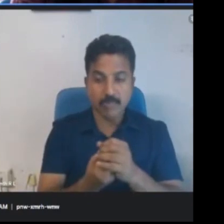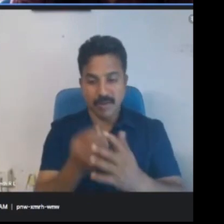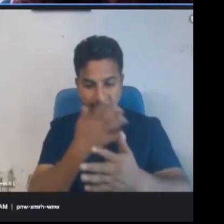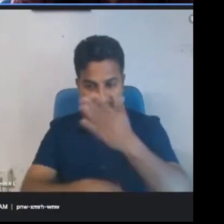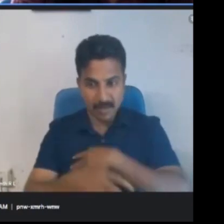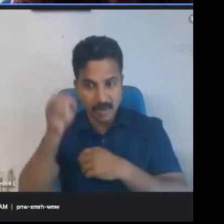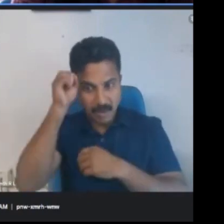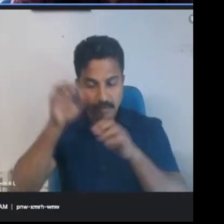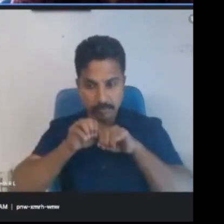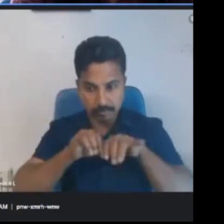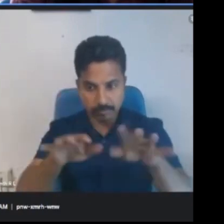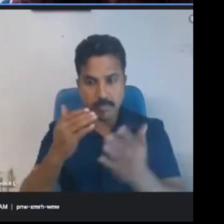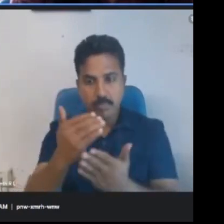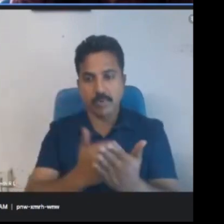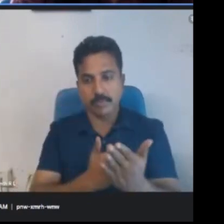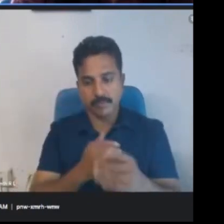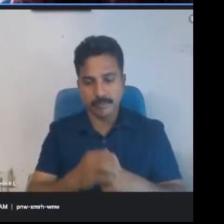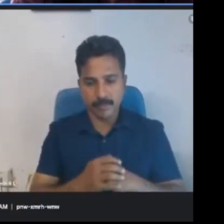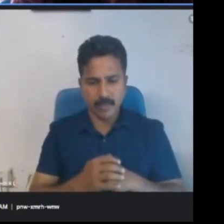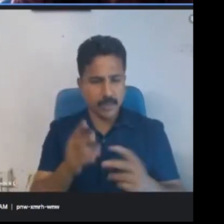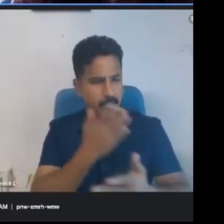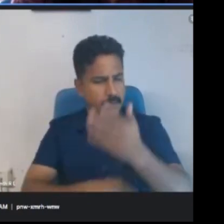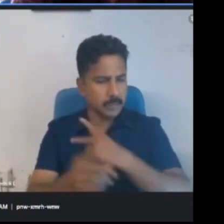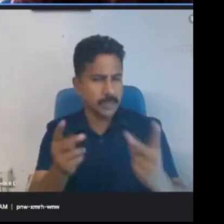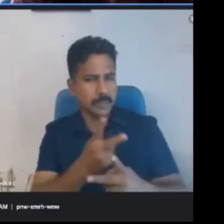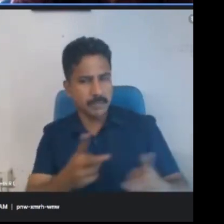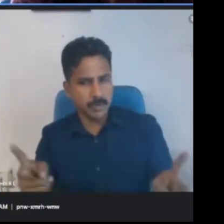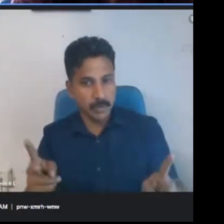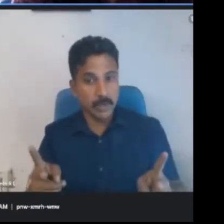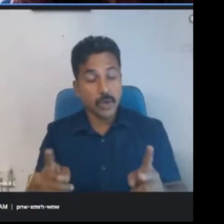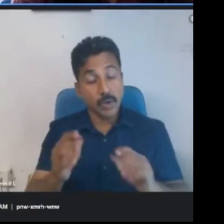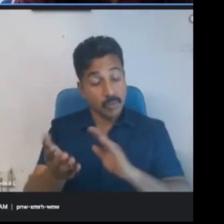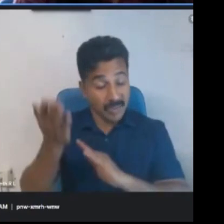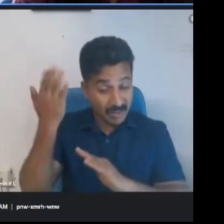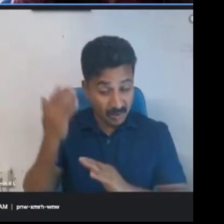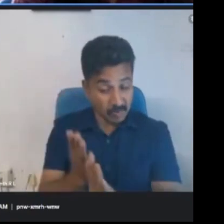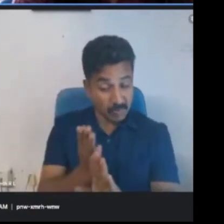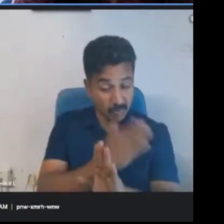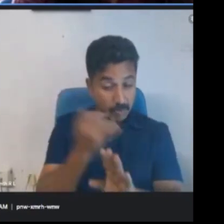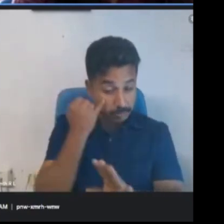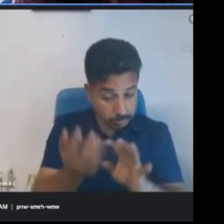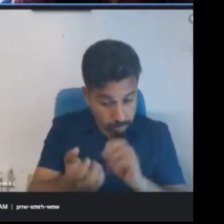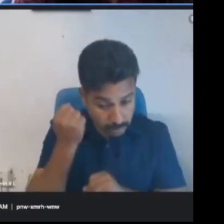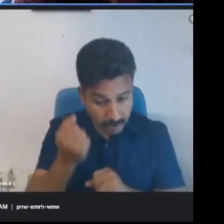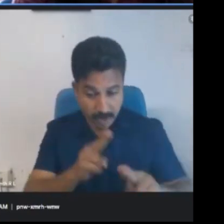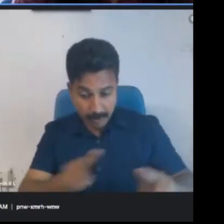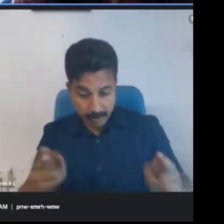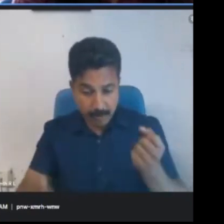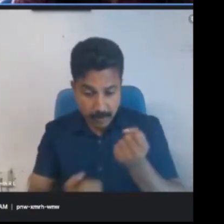ബോധവൽക്കരണ പരിപാടിയാണ്. പലതരം ഭിന്നശേഷികളെ കുറിച്ചും അത് നേരത്തെ കണ്ടെത്തി ആവശ്യമായ ഇടപെടലുകൾ